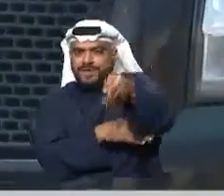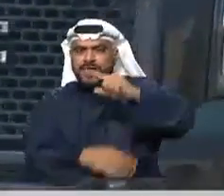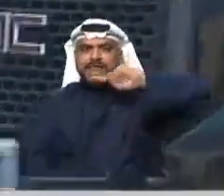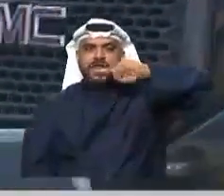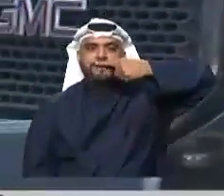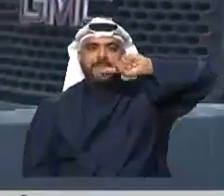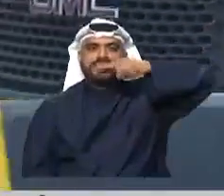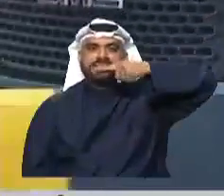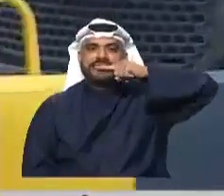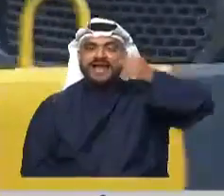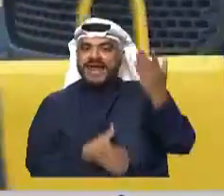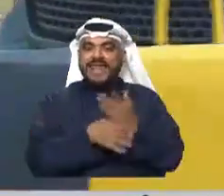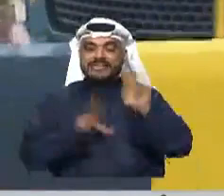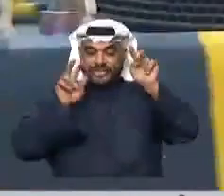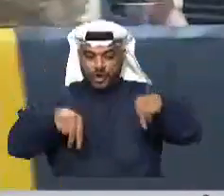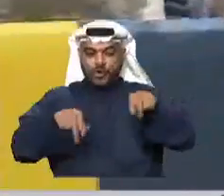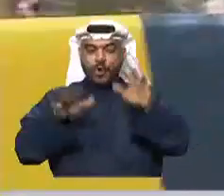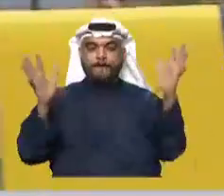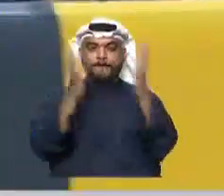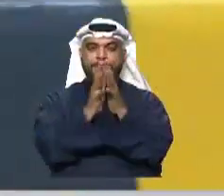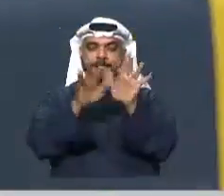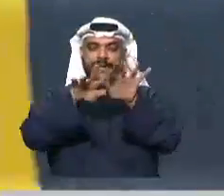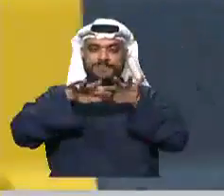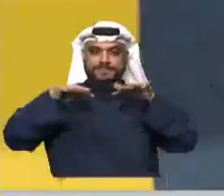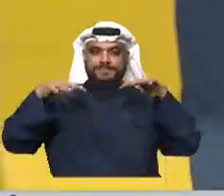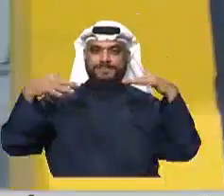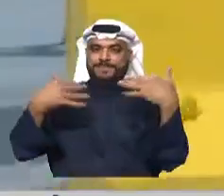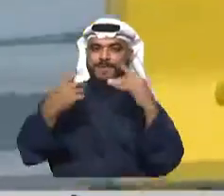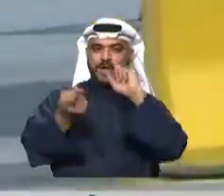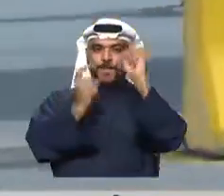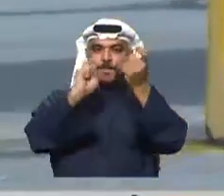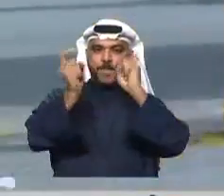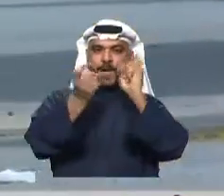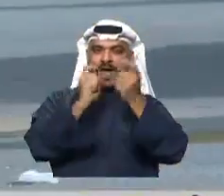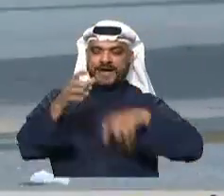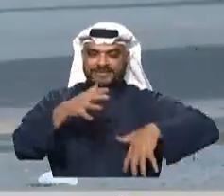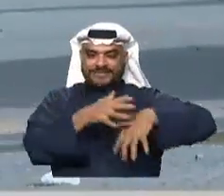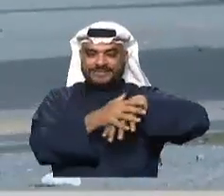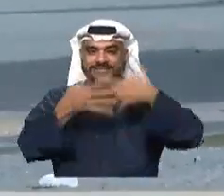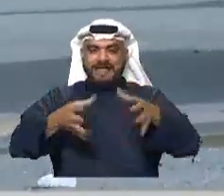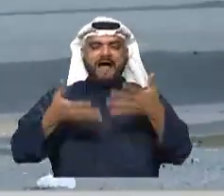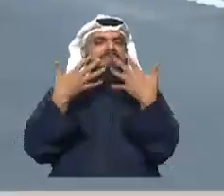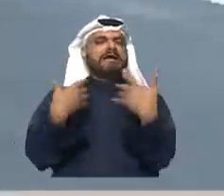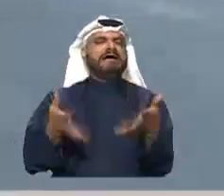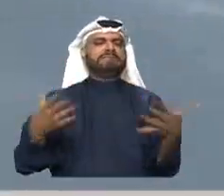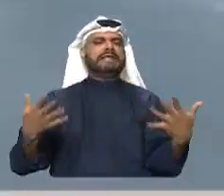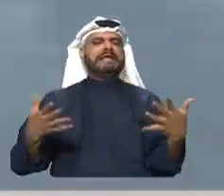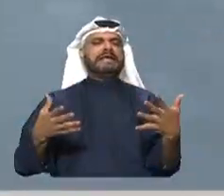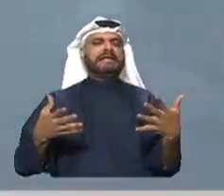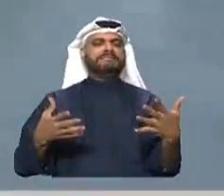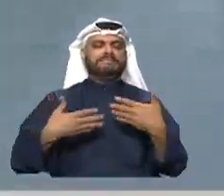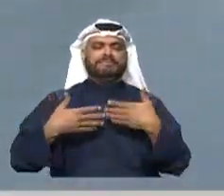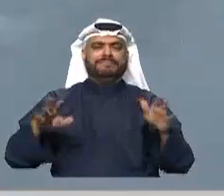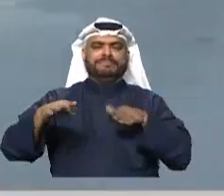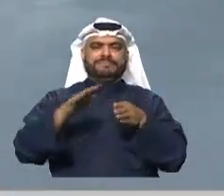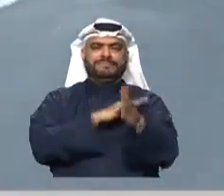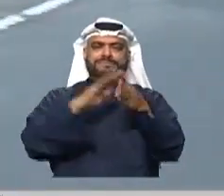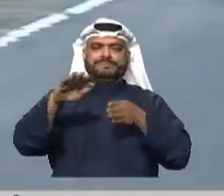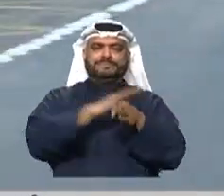العراقية لحضور مباريات خليجي 25 وسط إجراءات سهلة وسلسة.